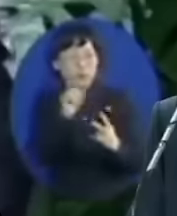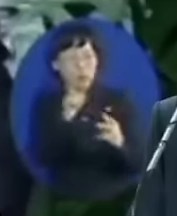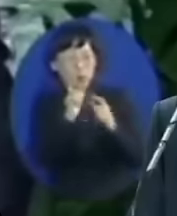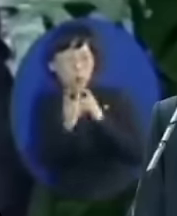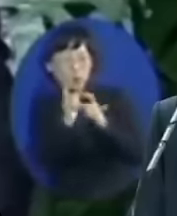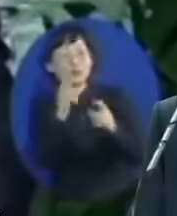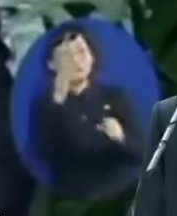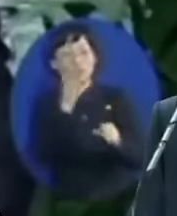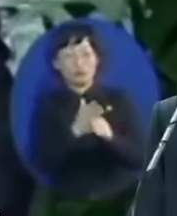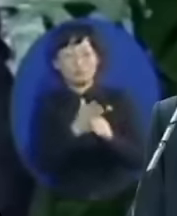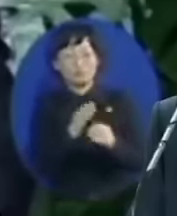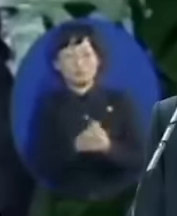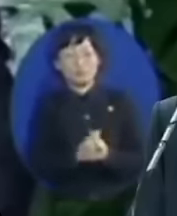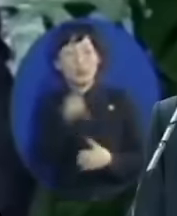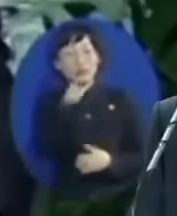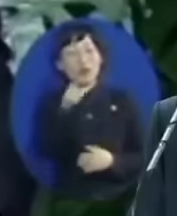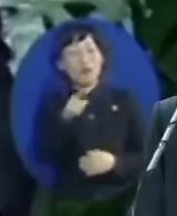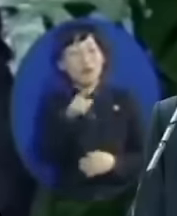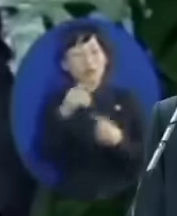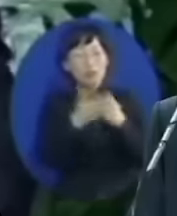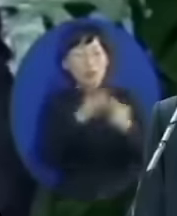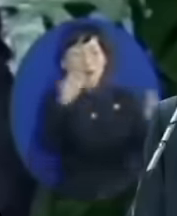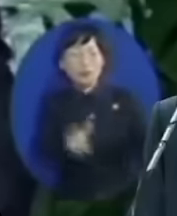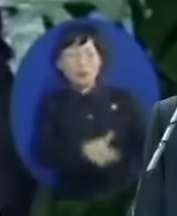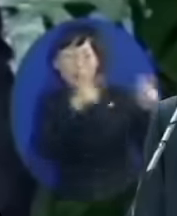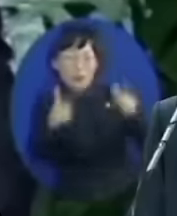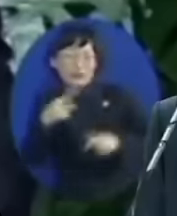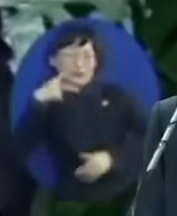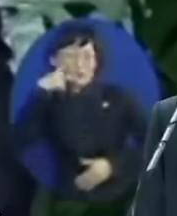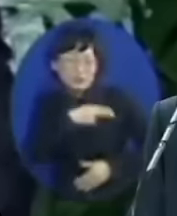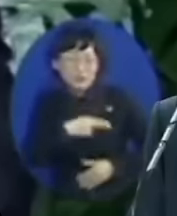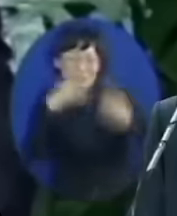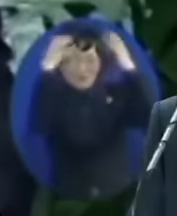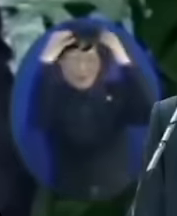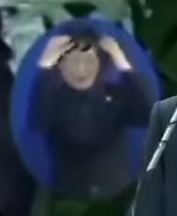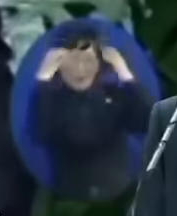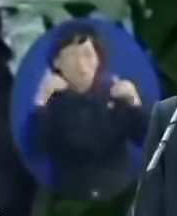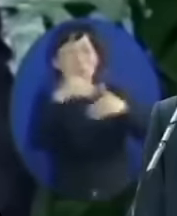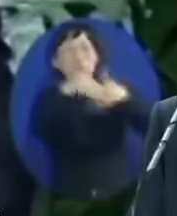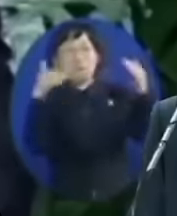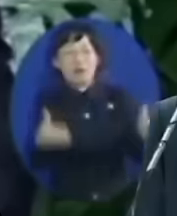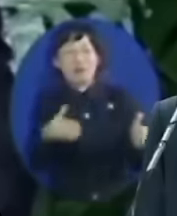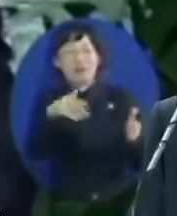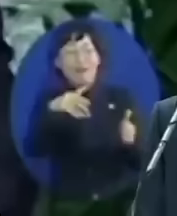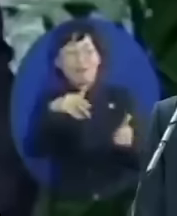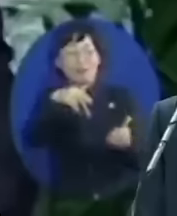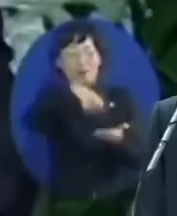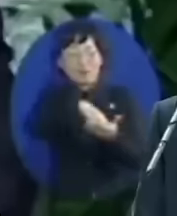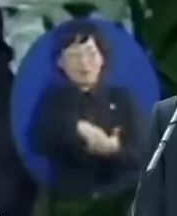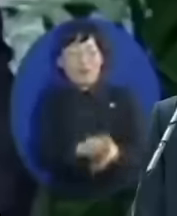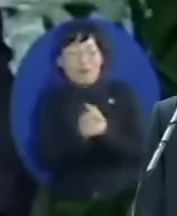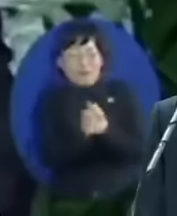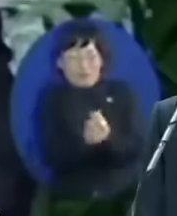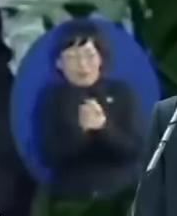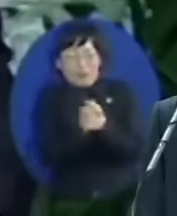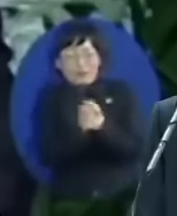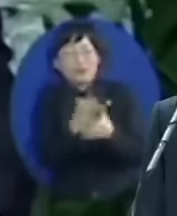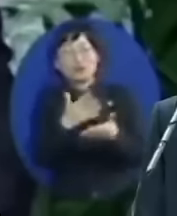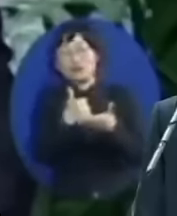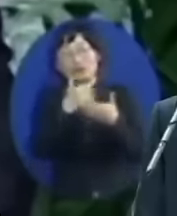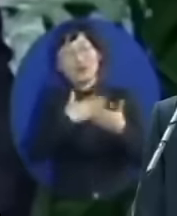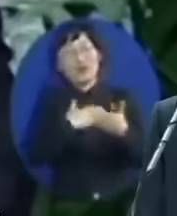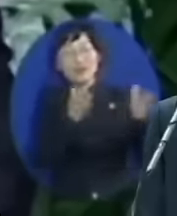있었습니다. 그래서 하루 종일 금식하고 더운 여름인데 방 안에 앉아가지고서 간절히 주님 내 길을